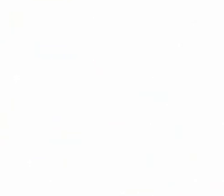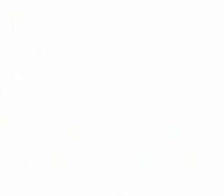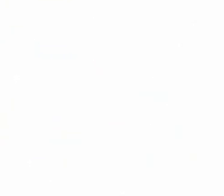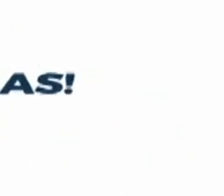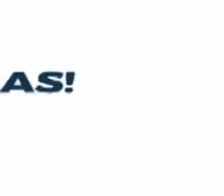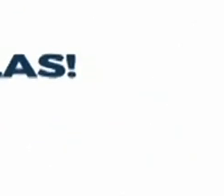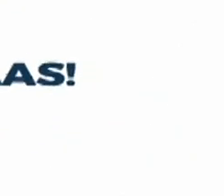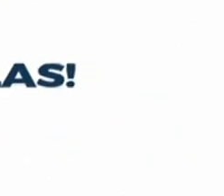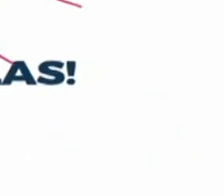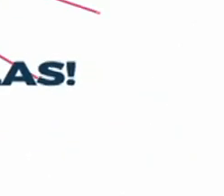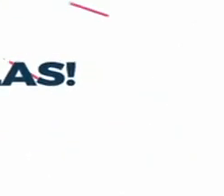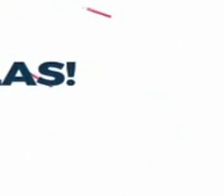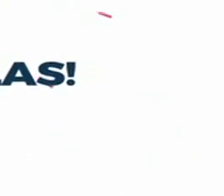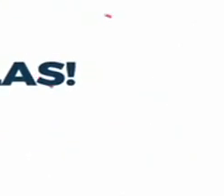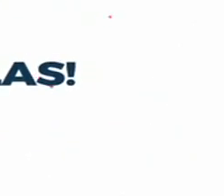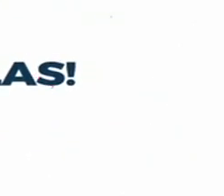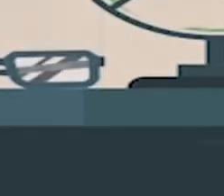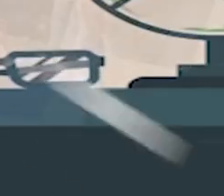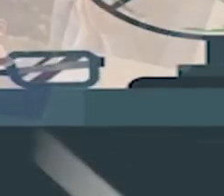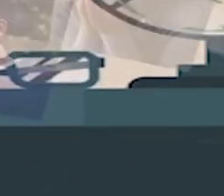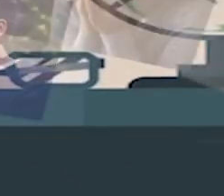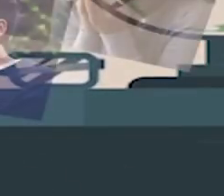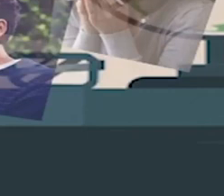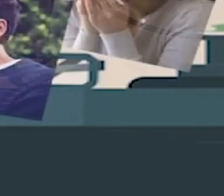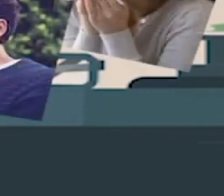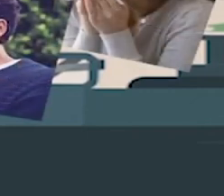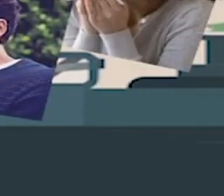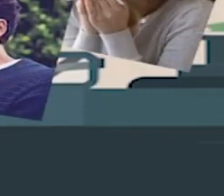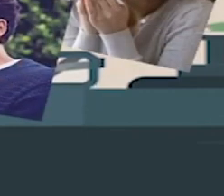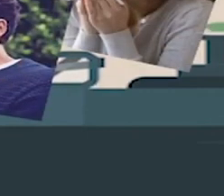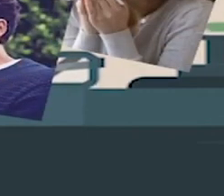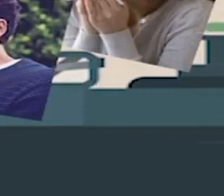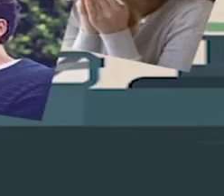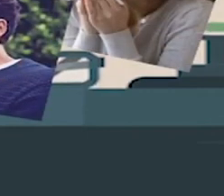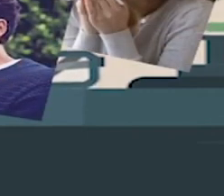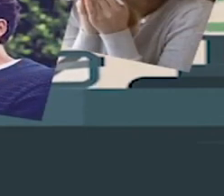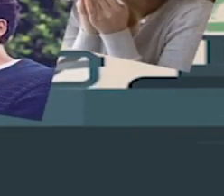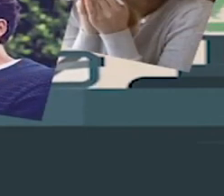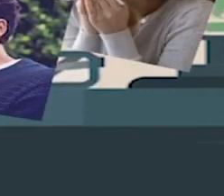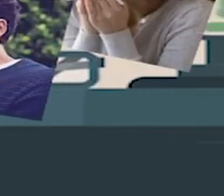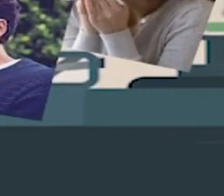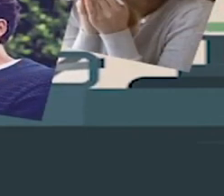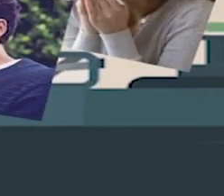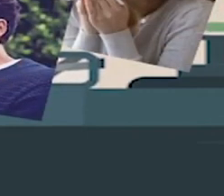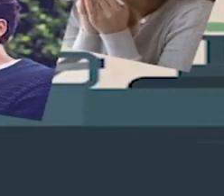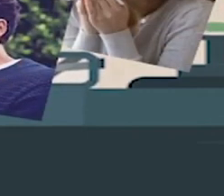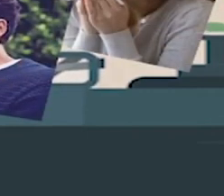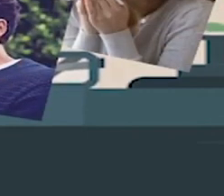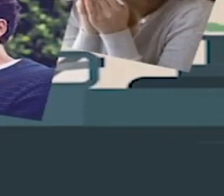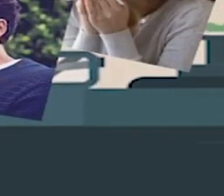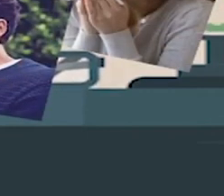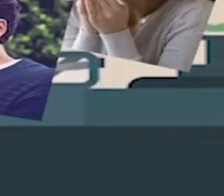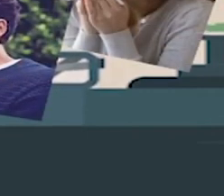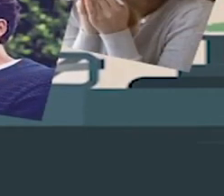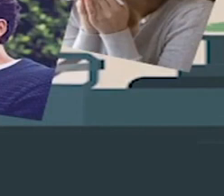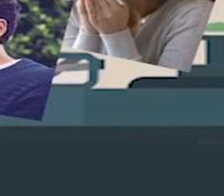Didik TV KPM. Bersin adalah sebahagian daripada